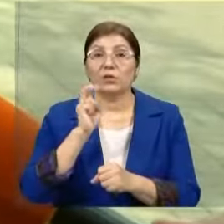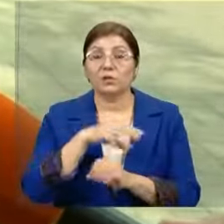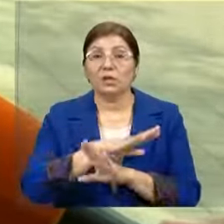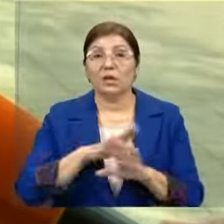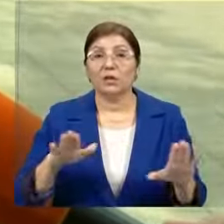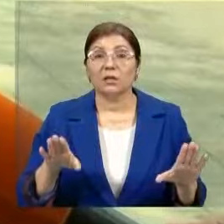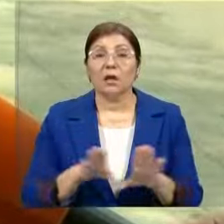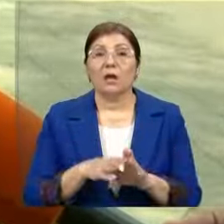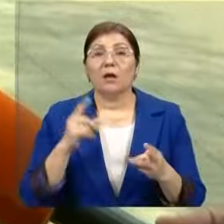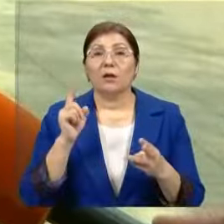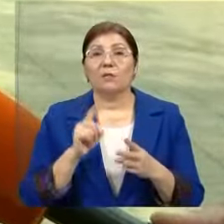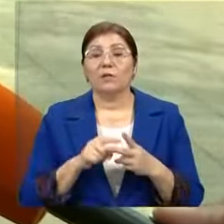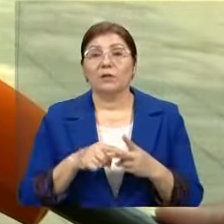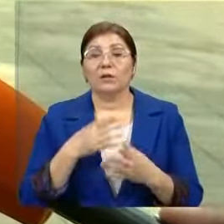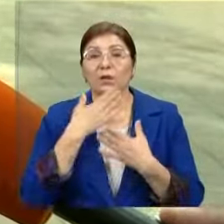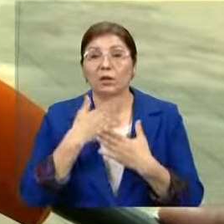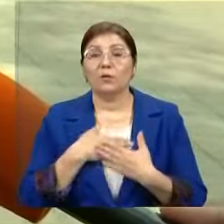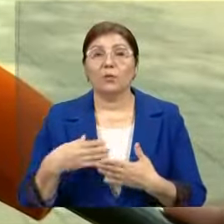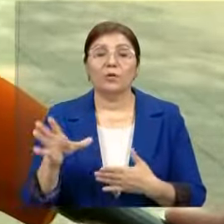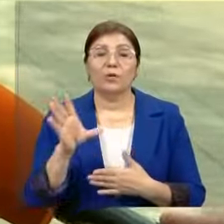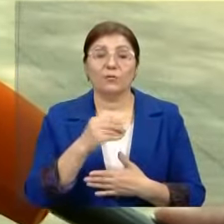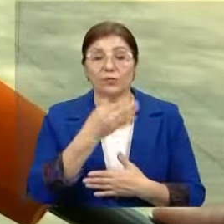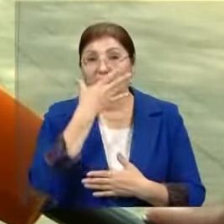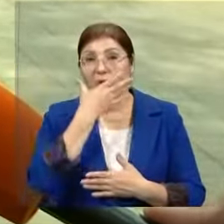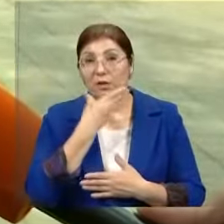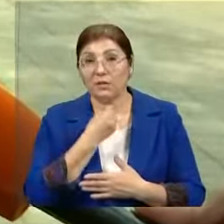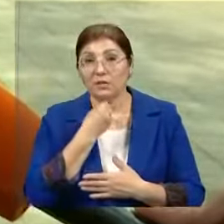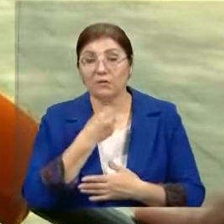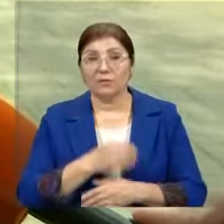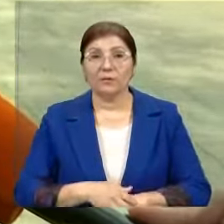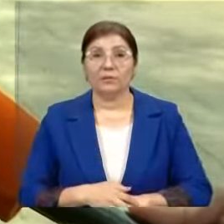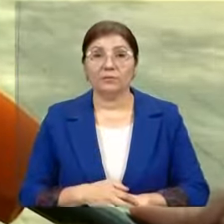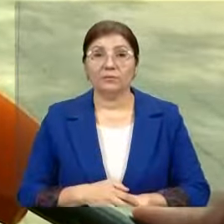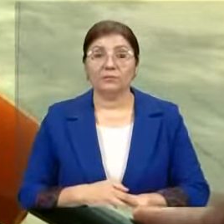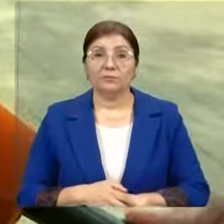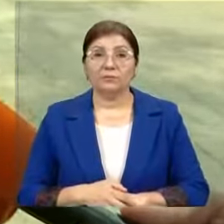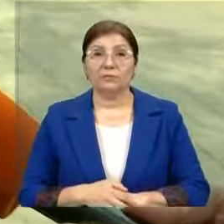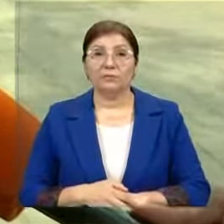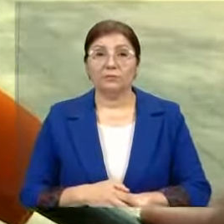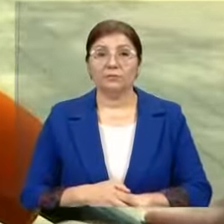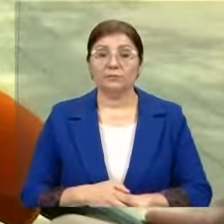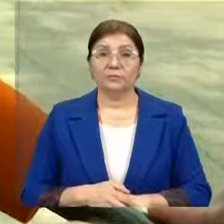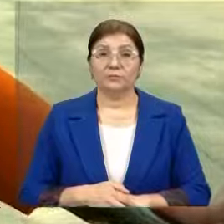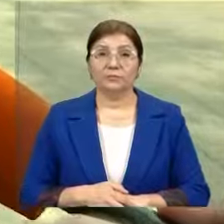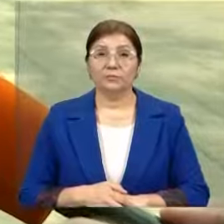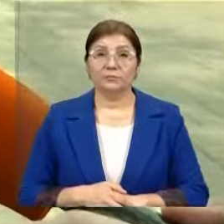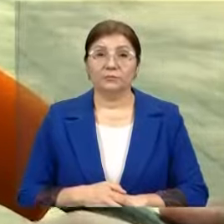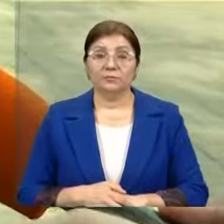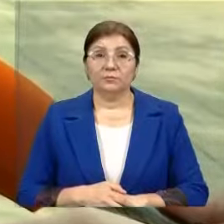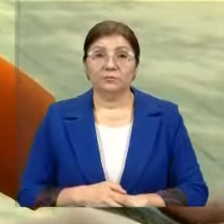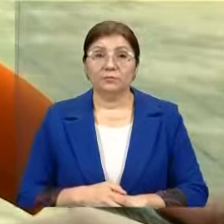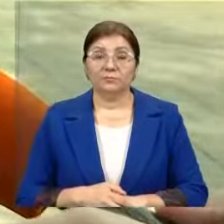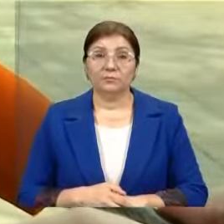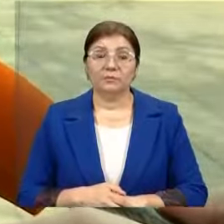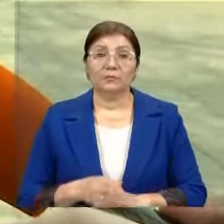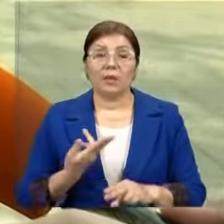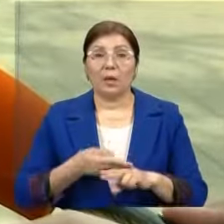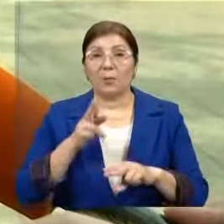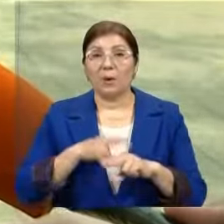раз. А во-вторых, я люблю все красивое. Вот сама красивая, и все люблю красивое.